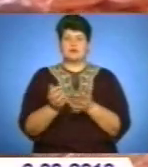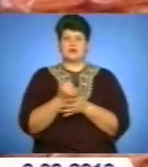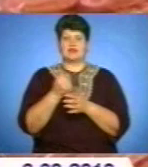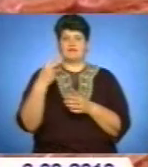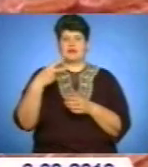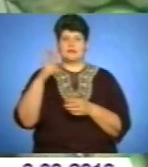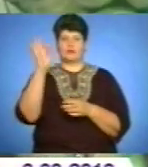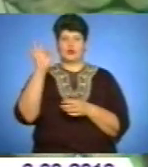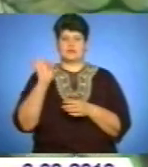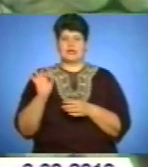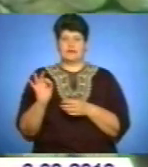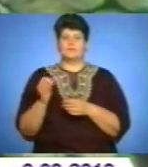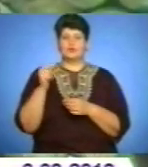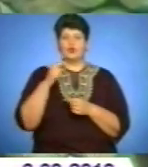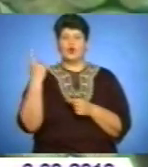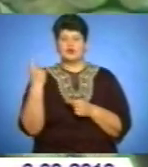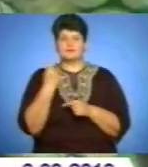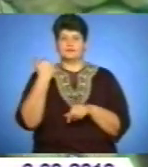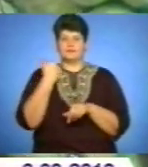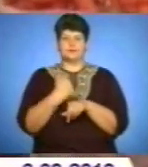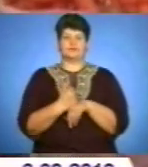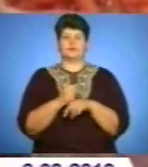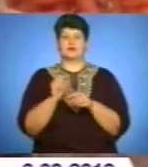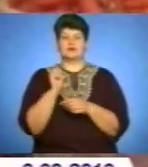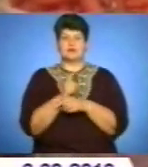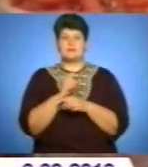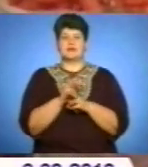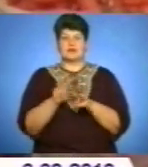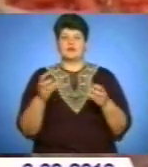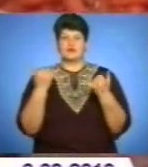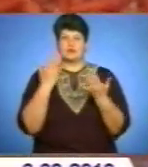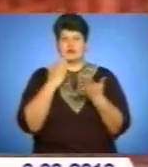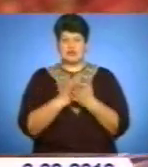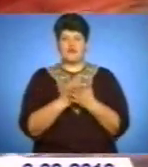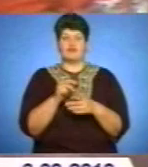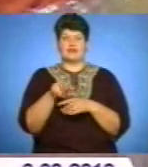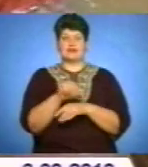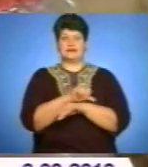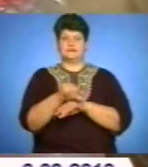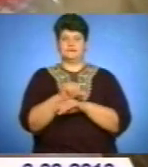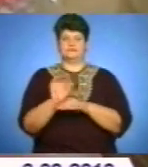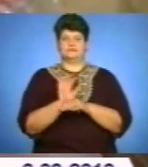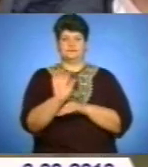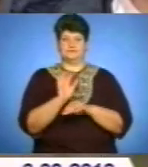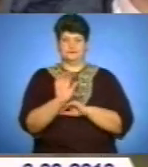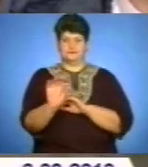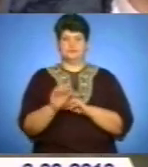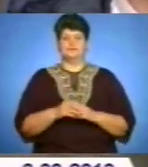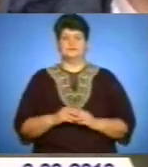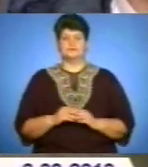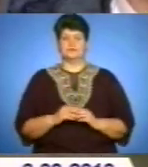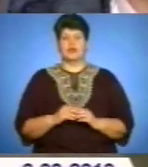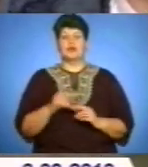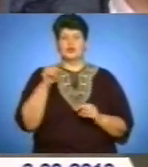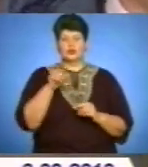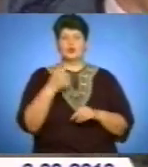на 20%. Тому одним із пріоритетних завдань міністерства нині є вихід на зовнішні ринки збуту. Тут саме